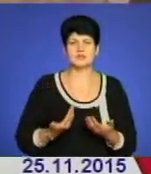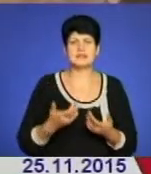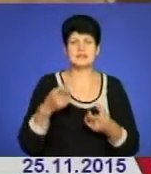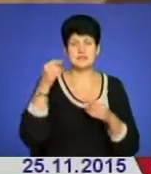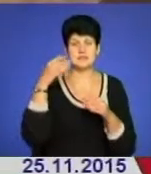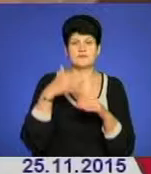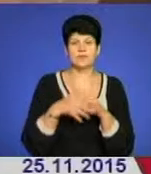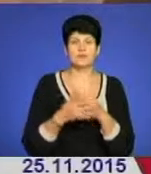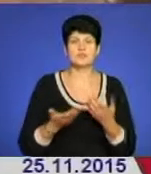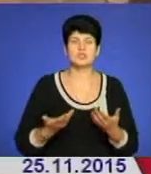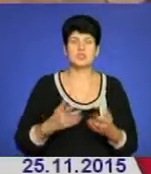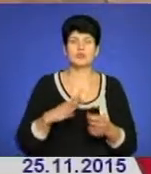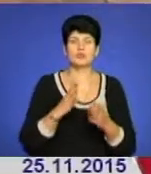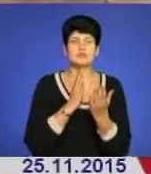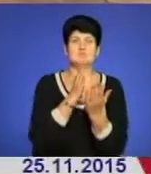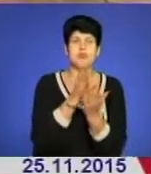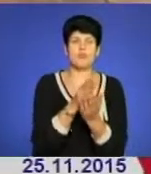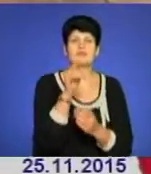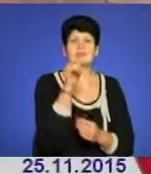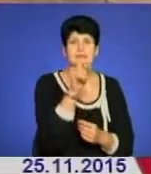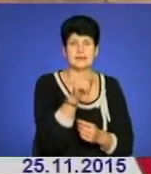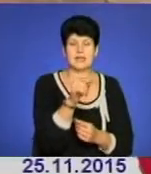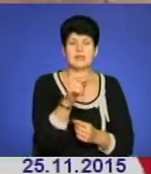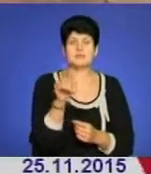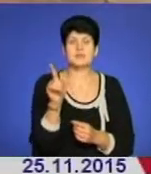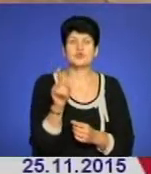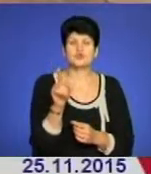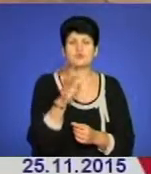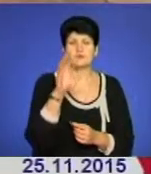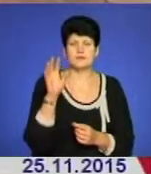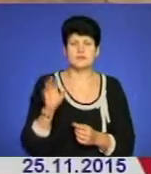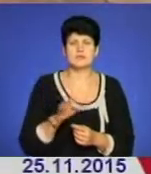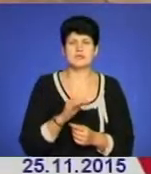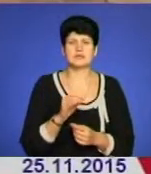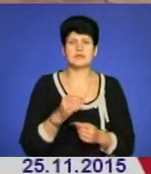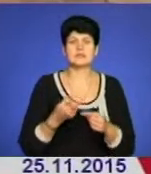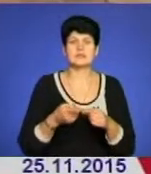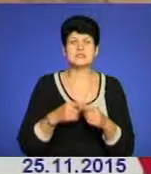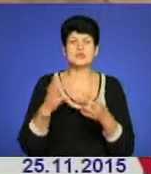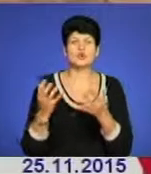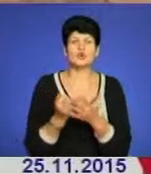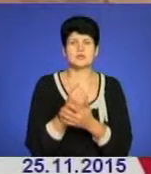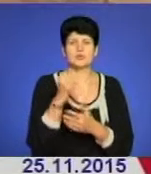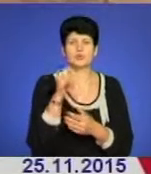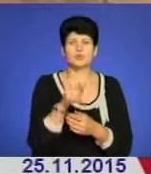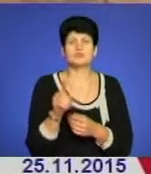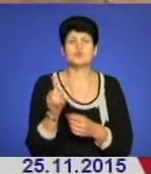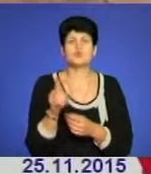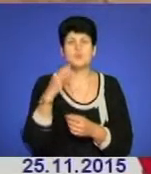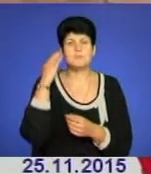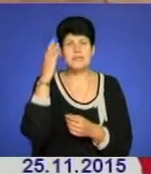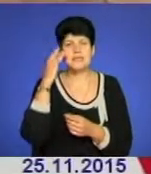життя було спрямовано на те, щоб все-таки десь досягти того, за що